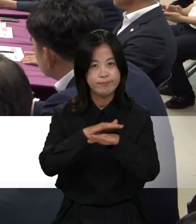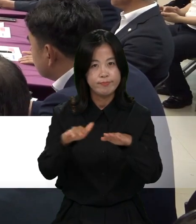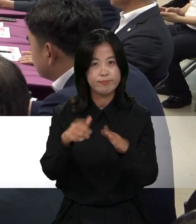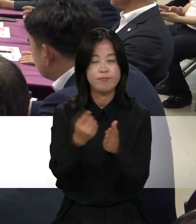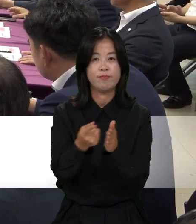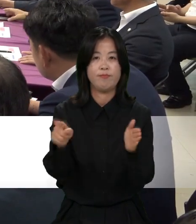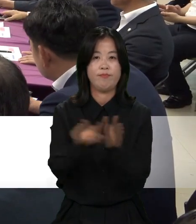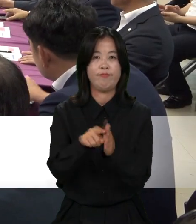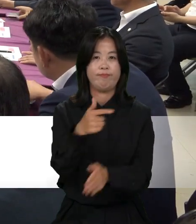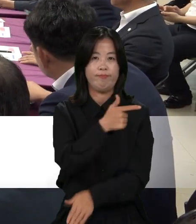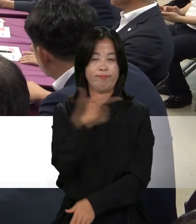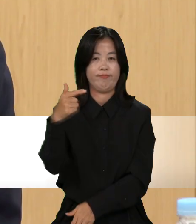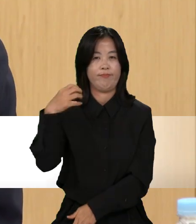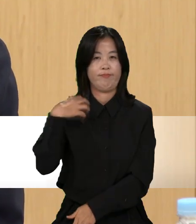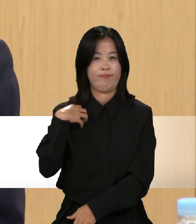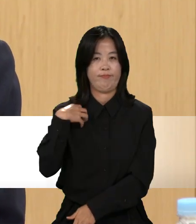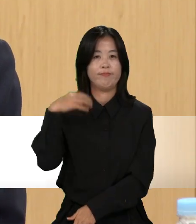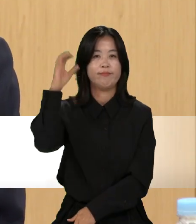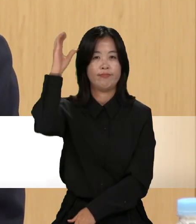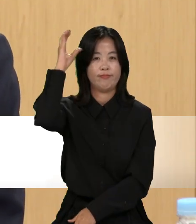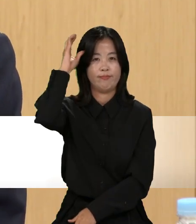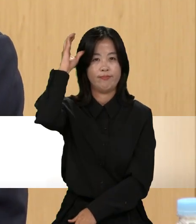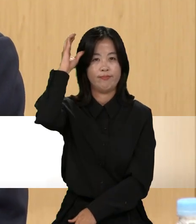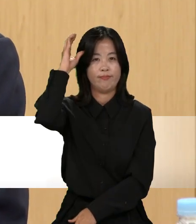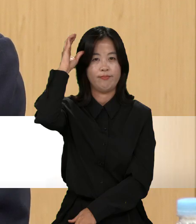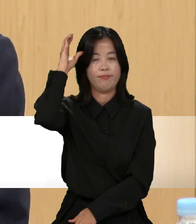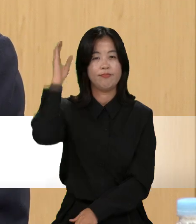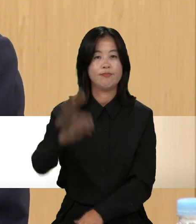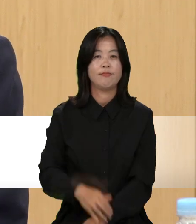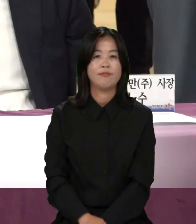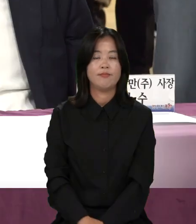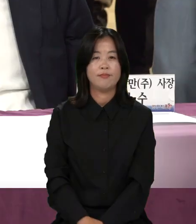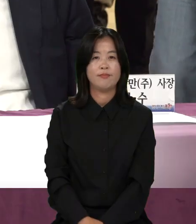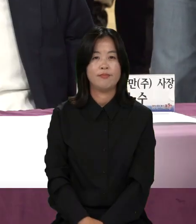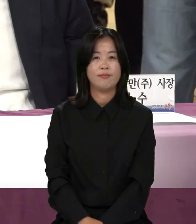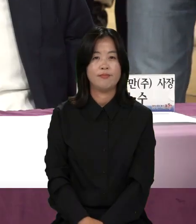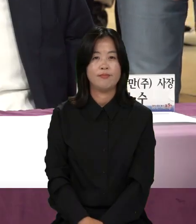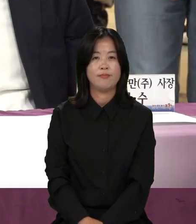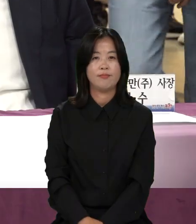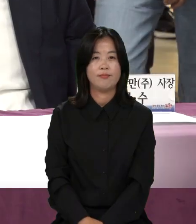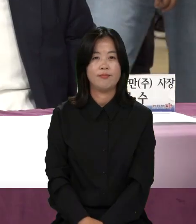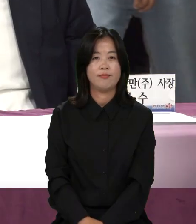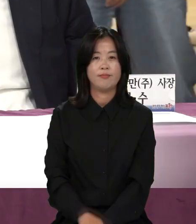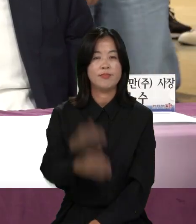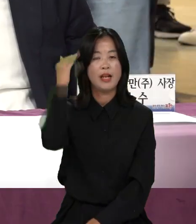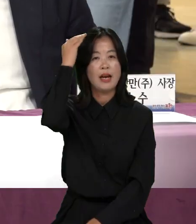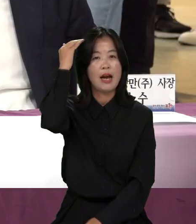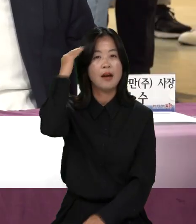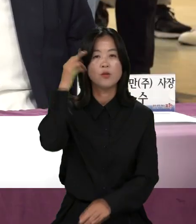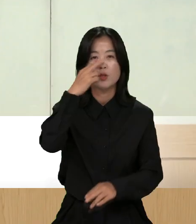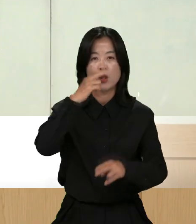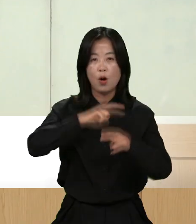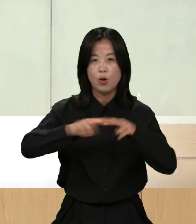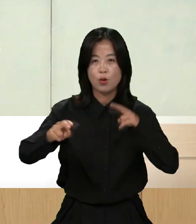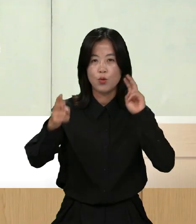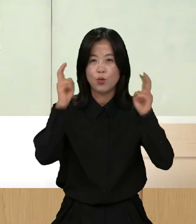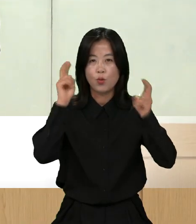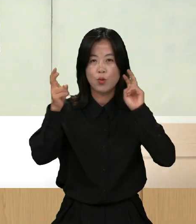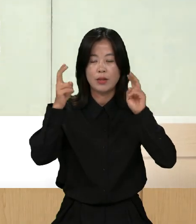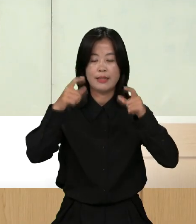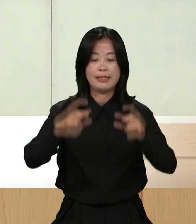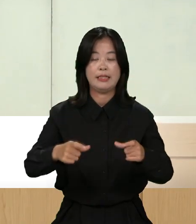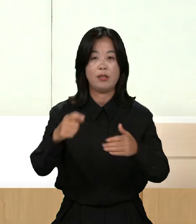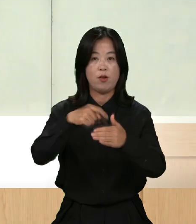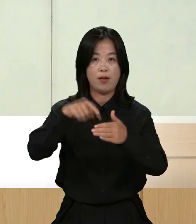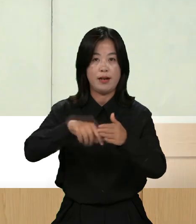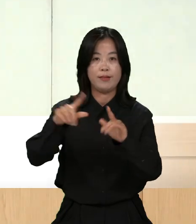관련한 여러 우려 어업권 보상 등에 대해 적극 소통하며이를 선재 해결하는데 중추적 역할을 할 것으로